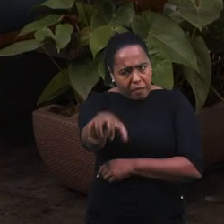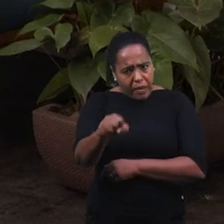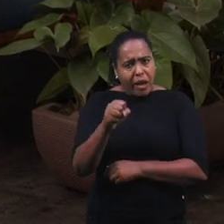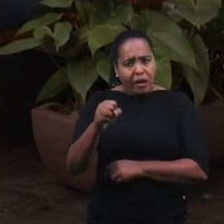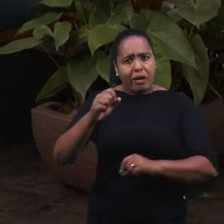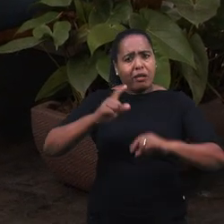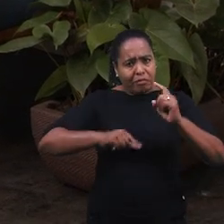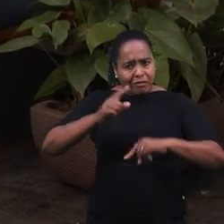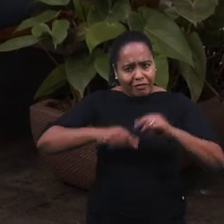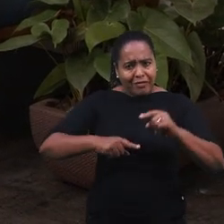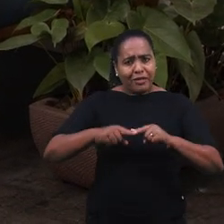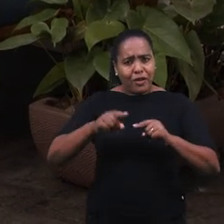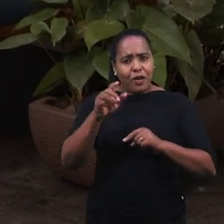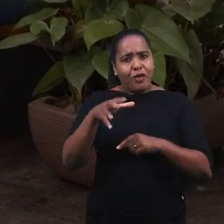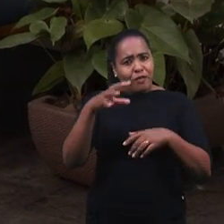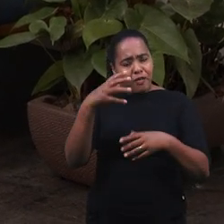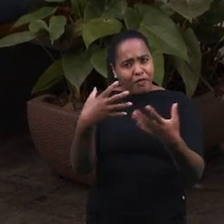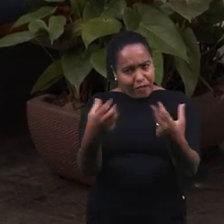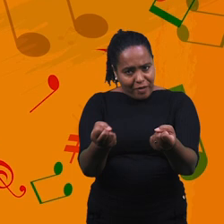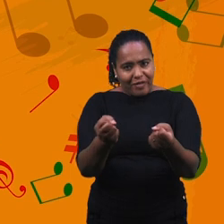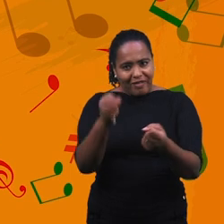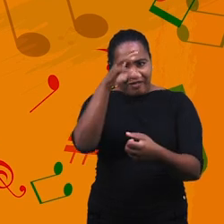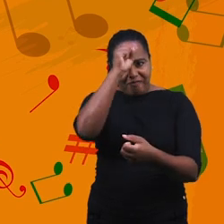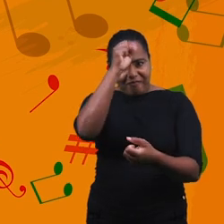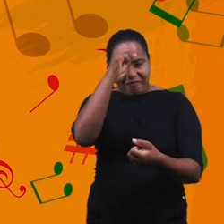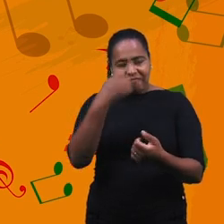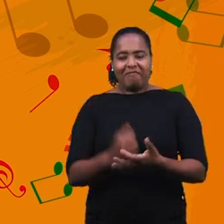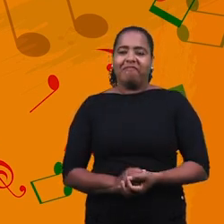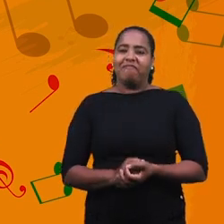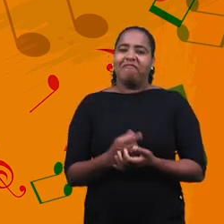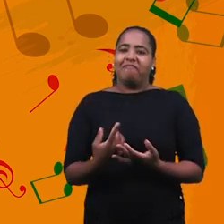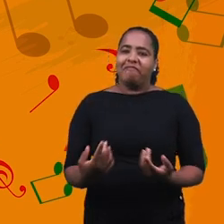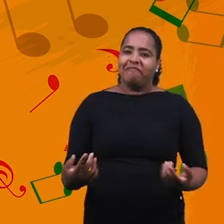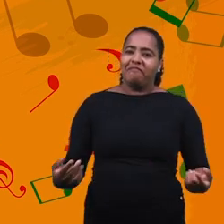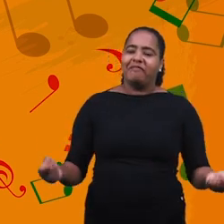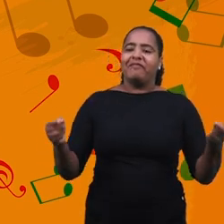apprendre. Parfaite louange.